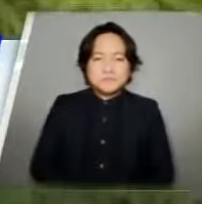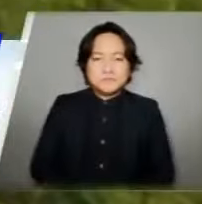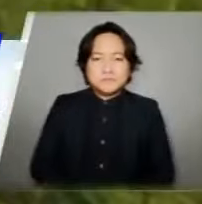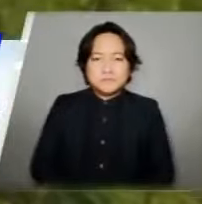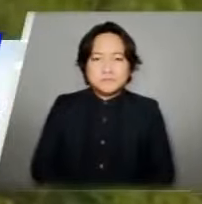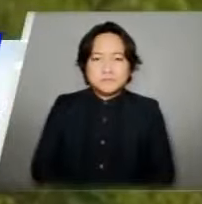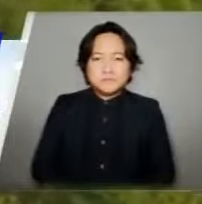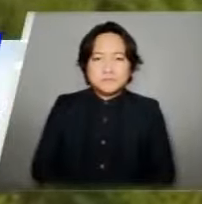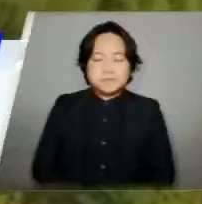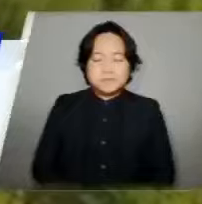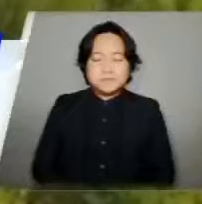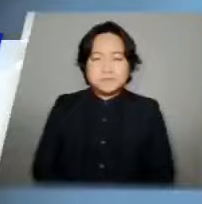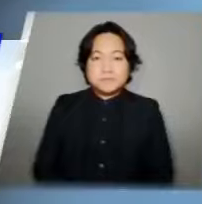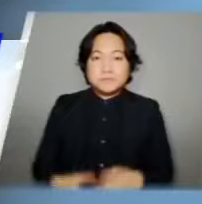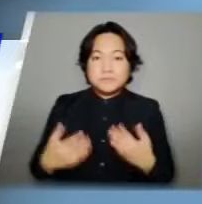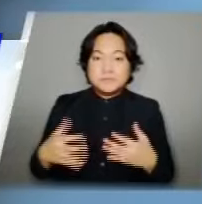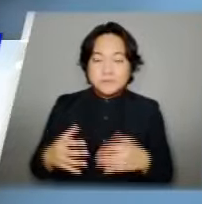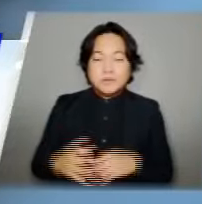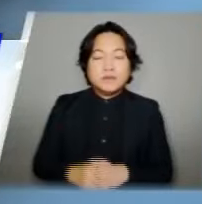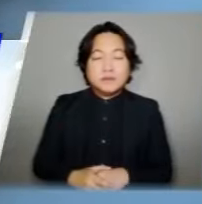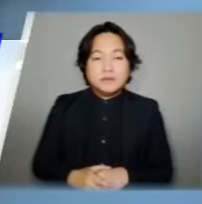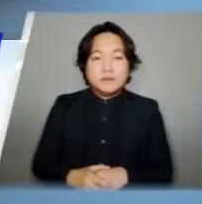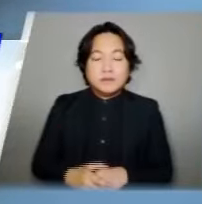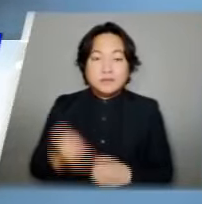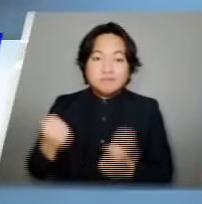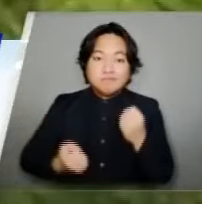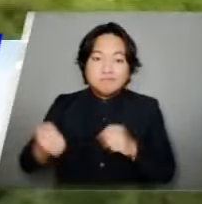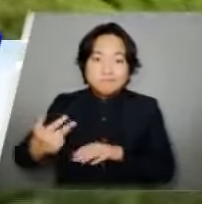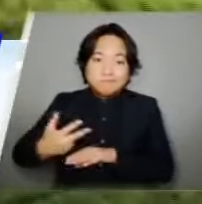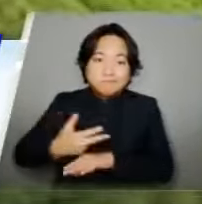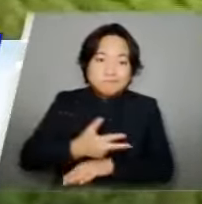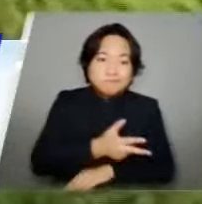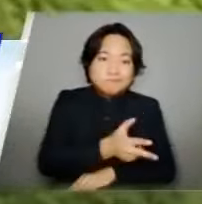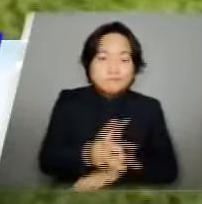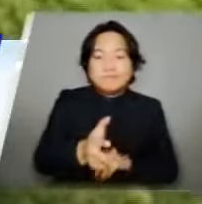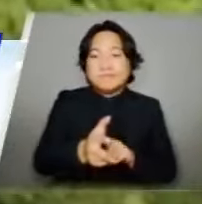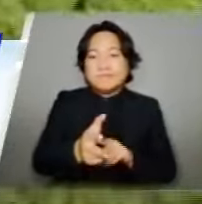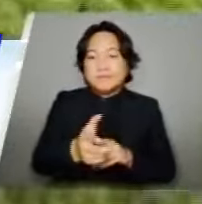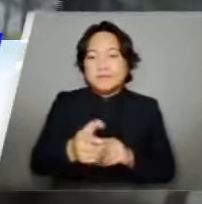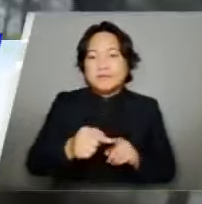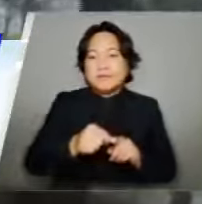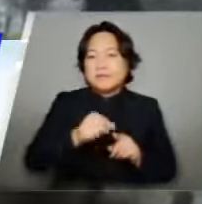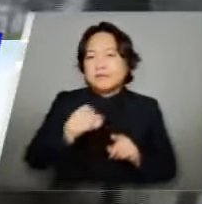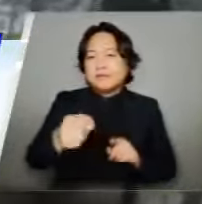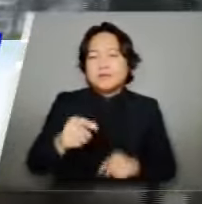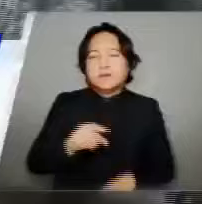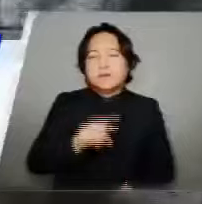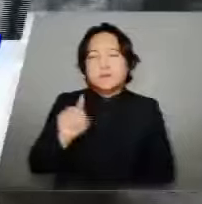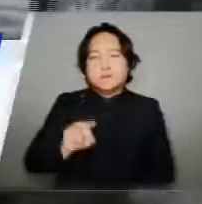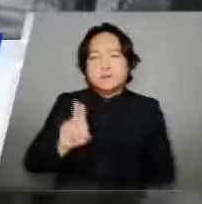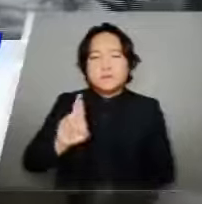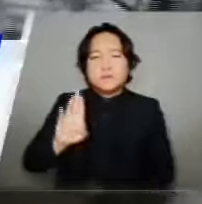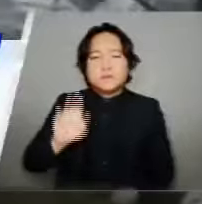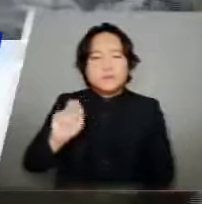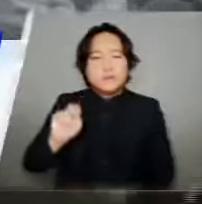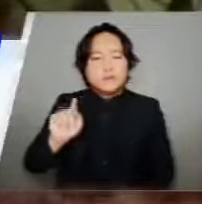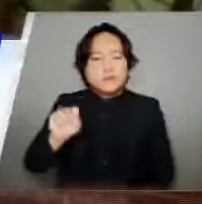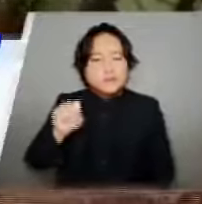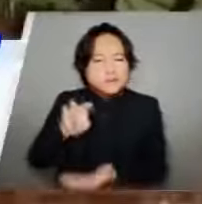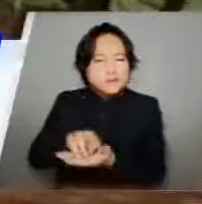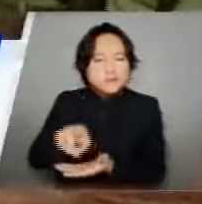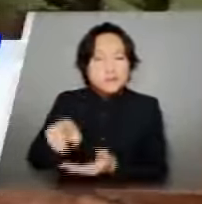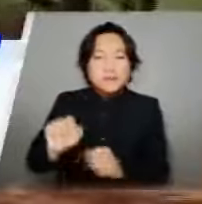Pwede na rin idiretso ang road trip papuntang bayan ng Cervantes, kung saan ang dinarayo naman ang Mount